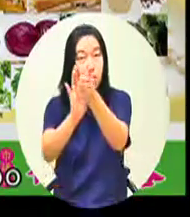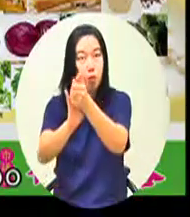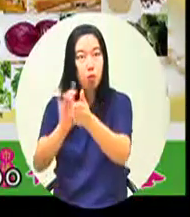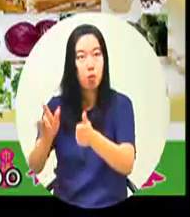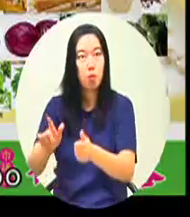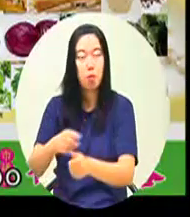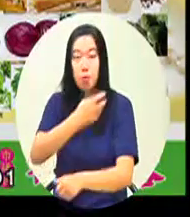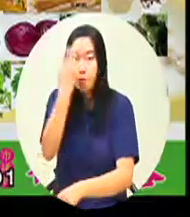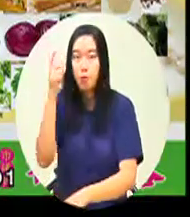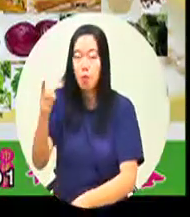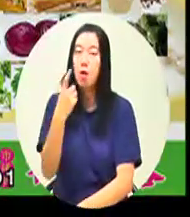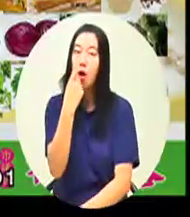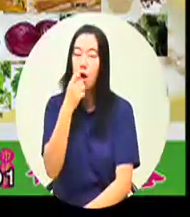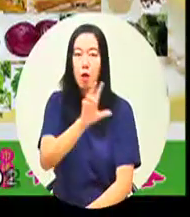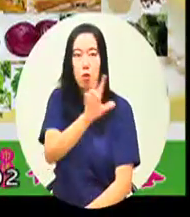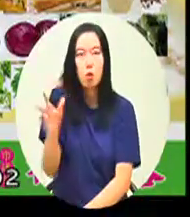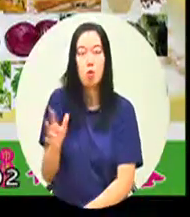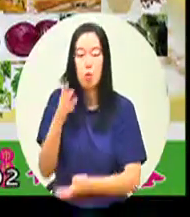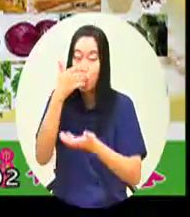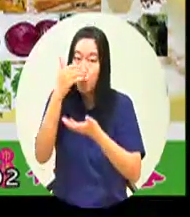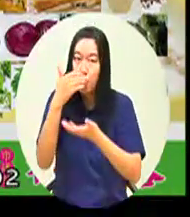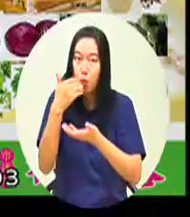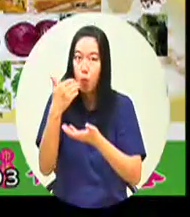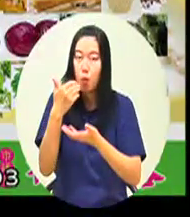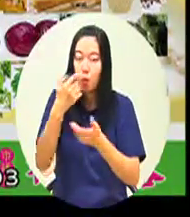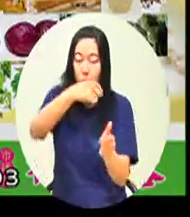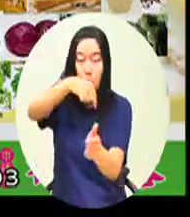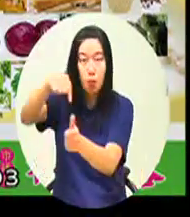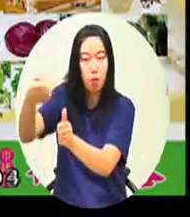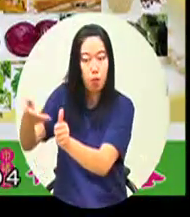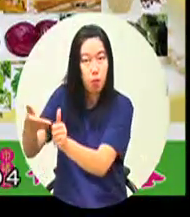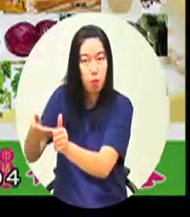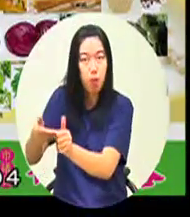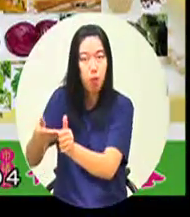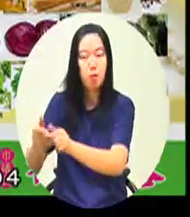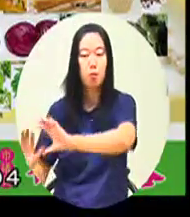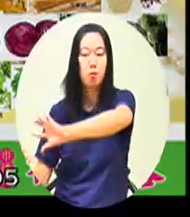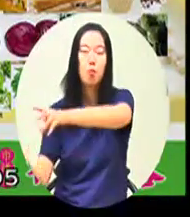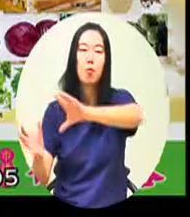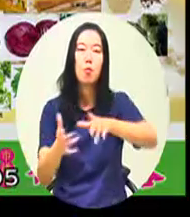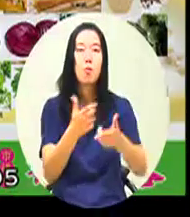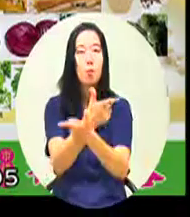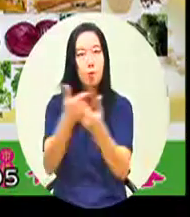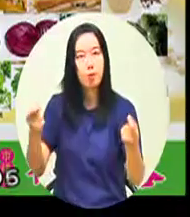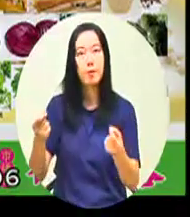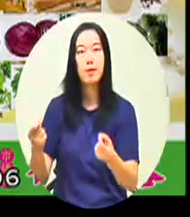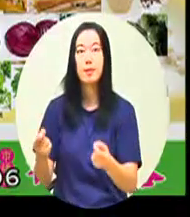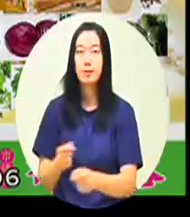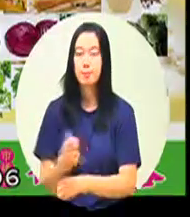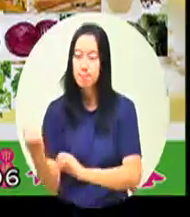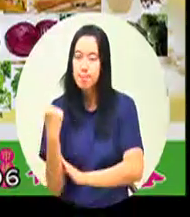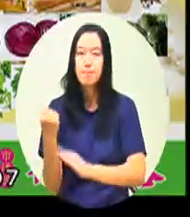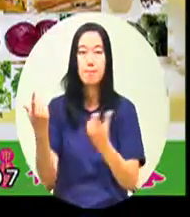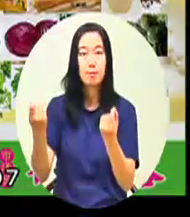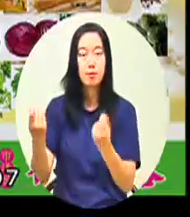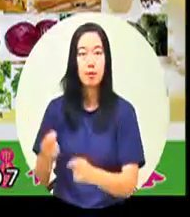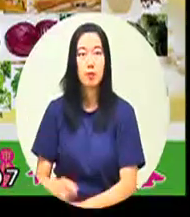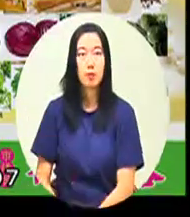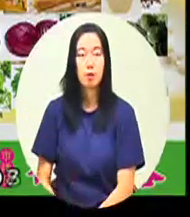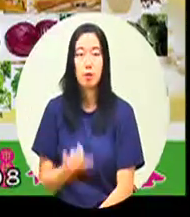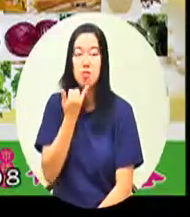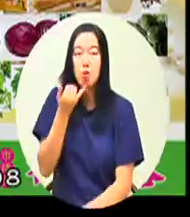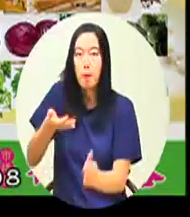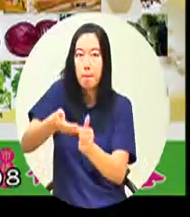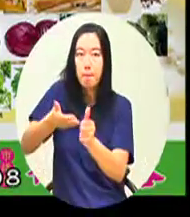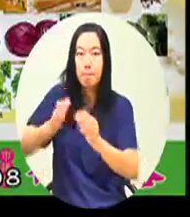绿色饮食教育是各国哈，各国努力的目标，来培养